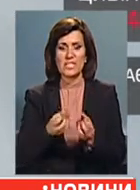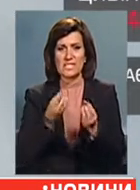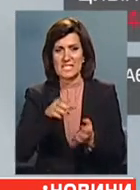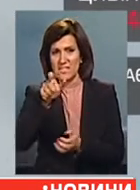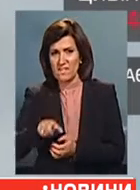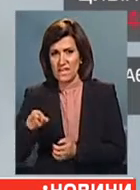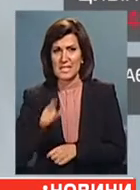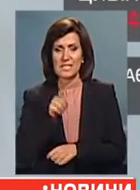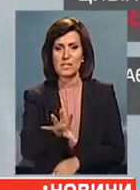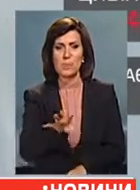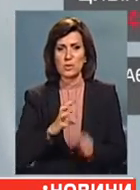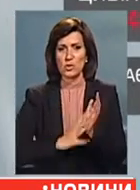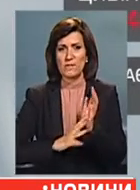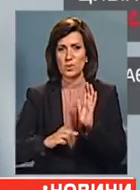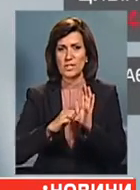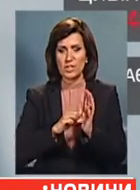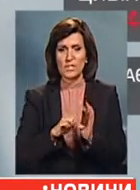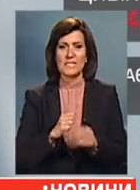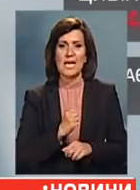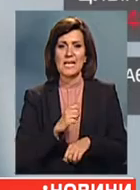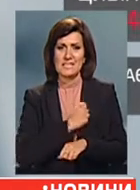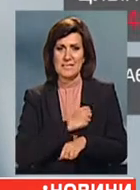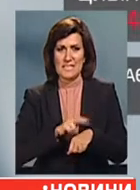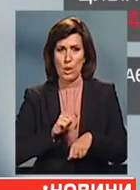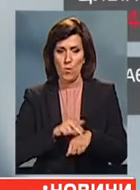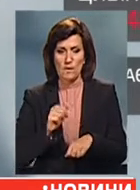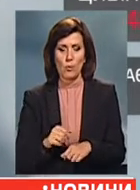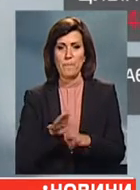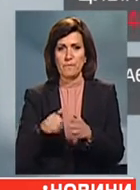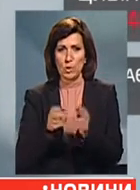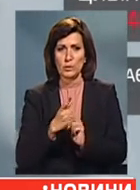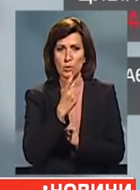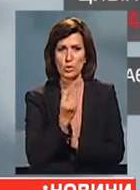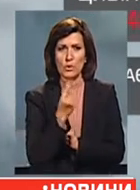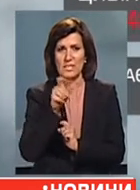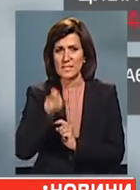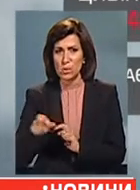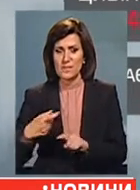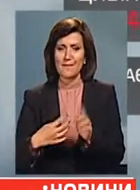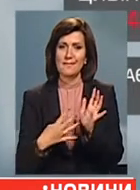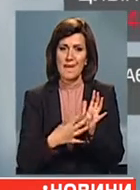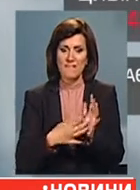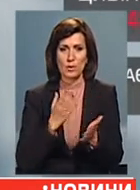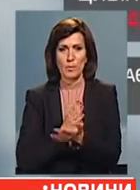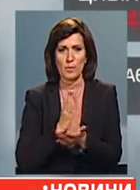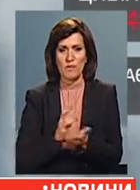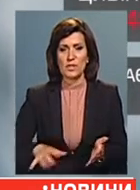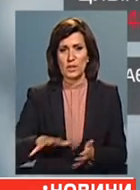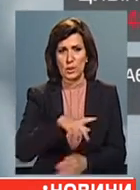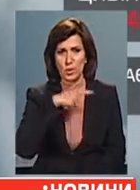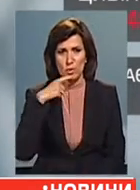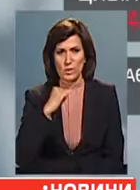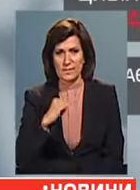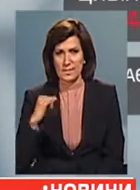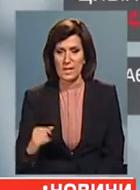цивільних, 1596 силовики. Досі в полоні 111 осіб, в яких 9 перебувають на території